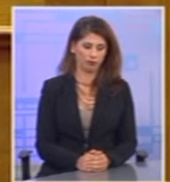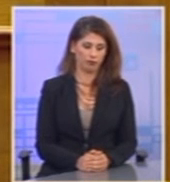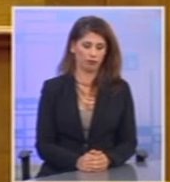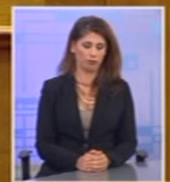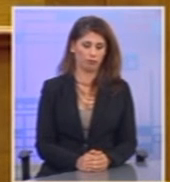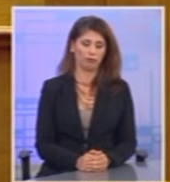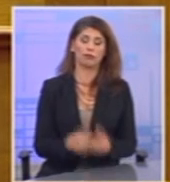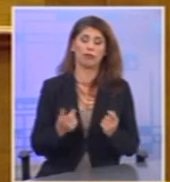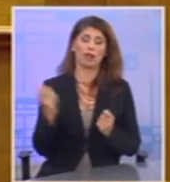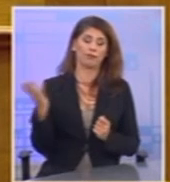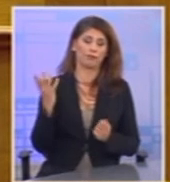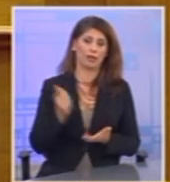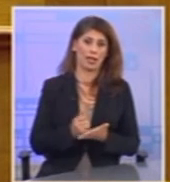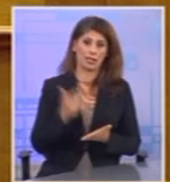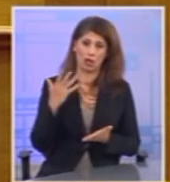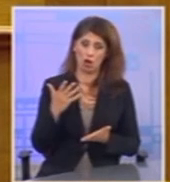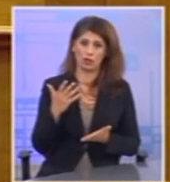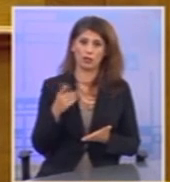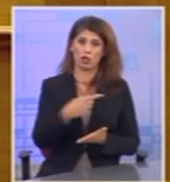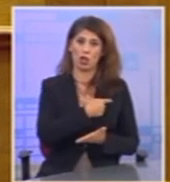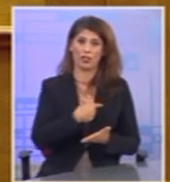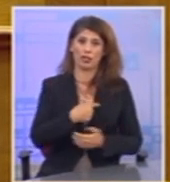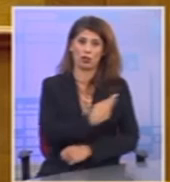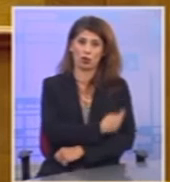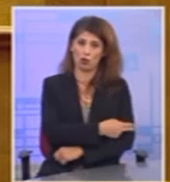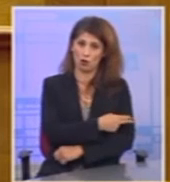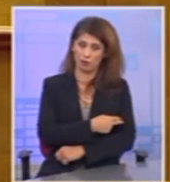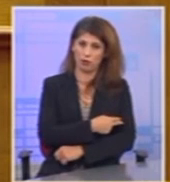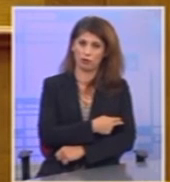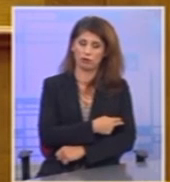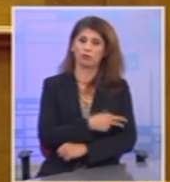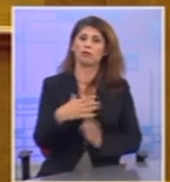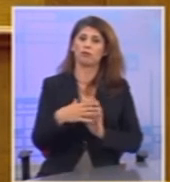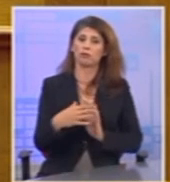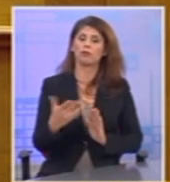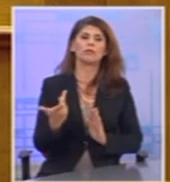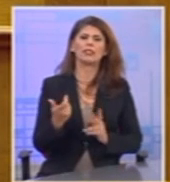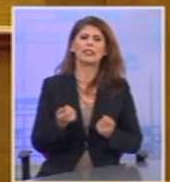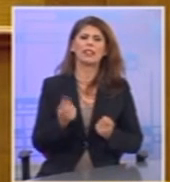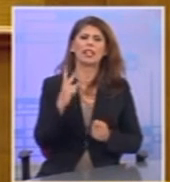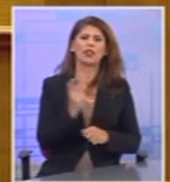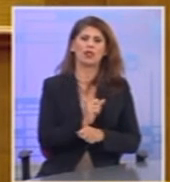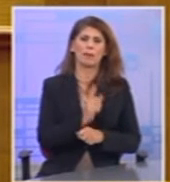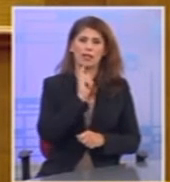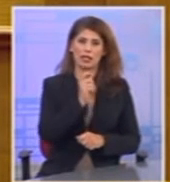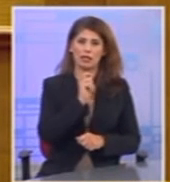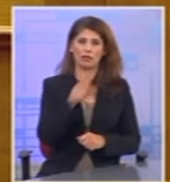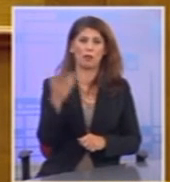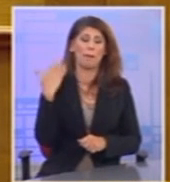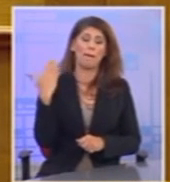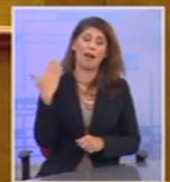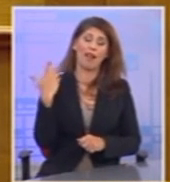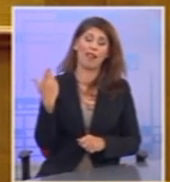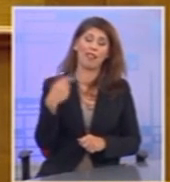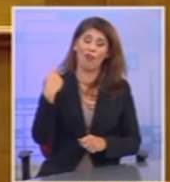Κάνετε υποτίθεται αξιολόγηση των διοικητών των νοσοκομείων παίρνοντάς τους από μια 20 λεπτή συνέντευξη. Είναι παλιό το έργο, το έχουμε